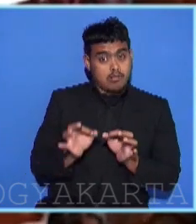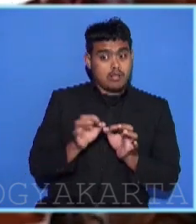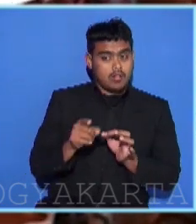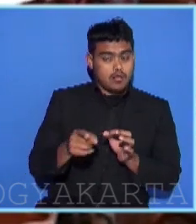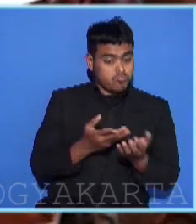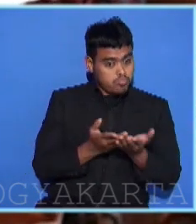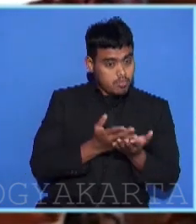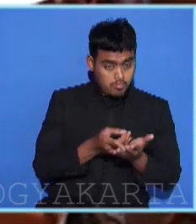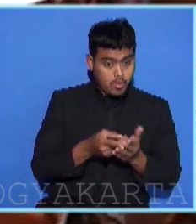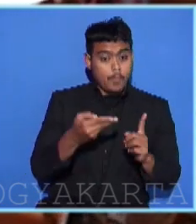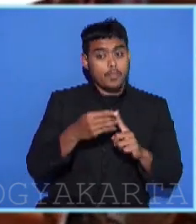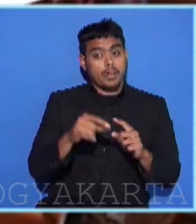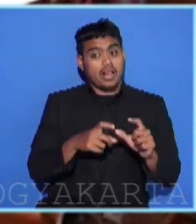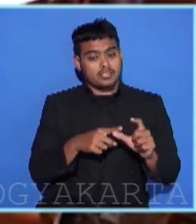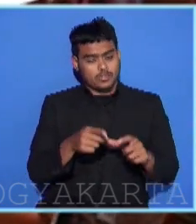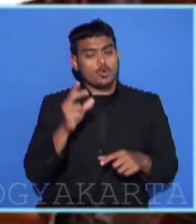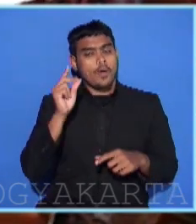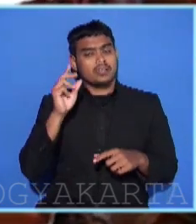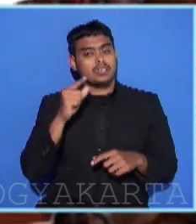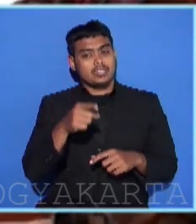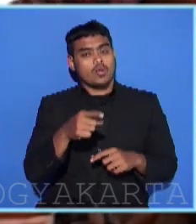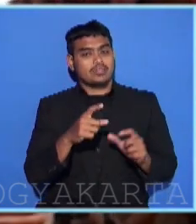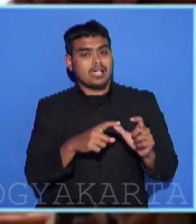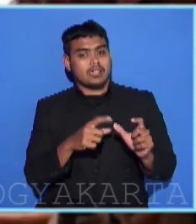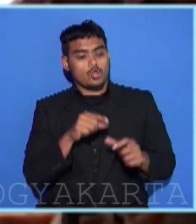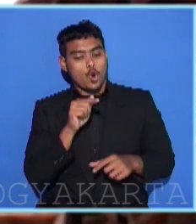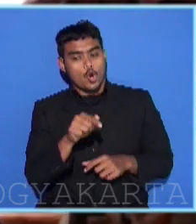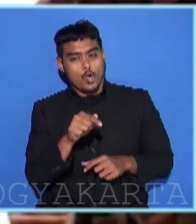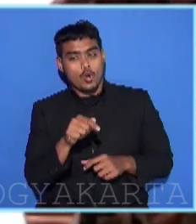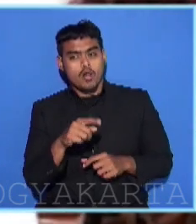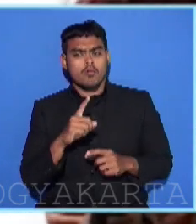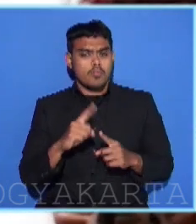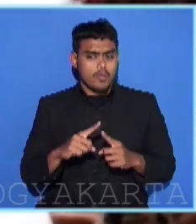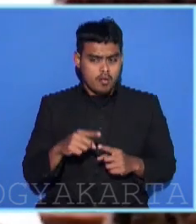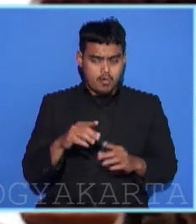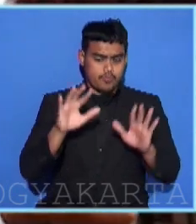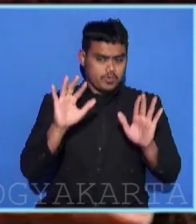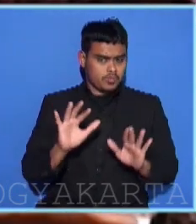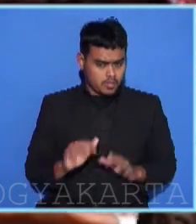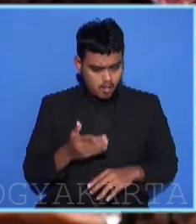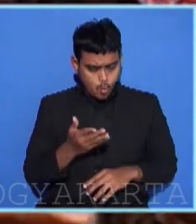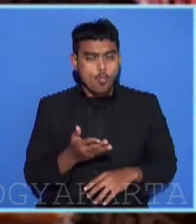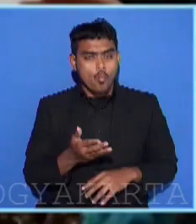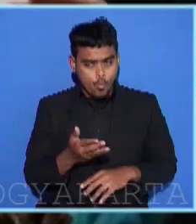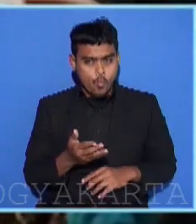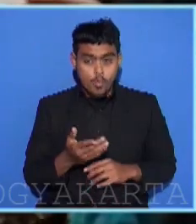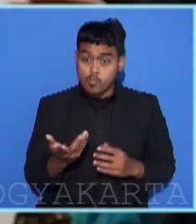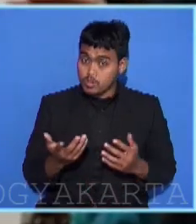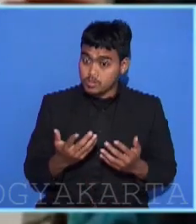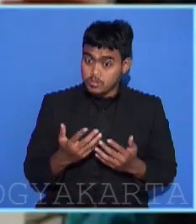ada di RSUP Dr. Sarjito di Jakarta. Jadi kalau teman-teman media nanti pakai QR itu ada semua di